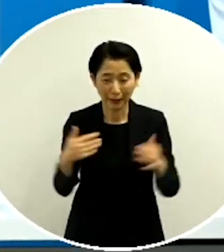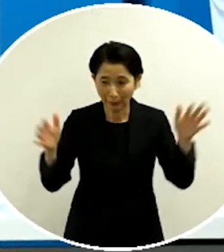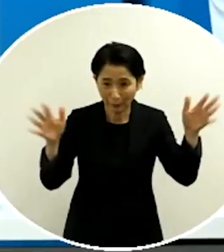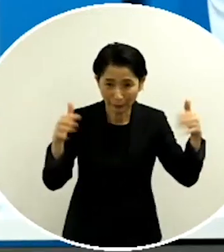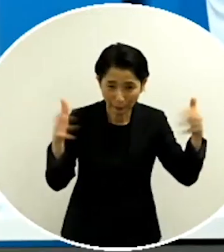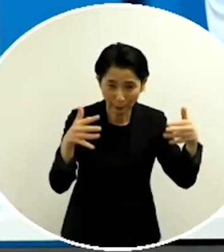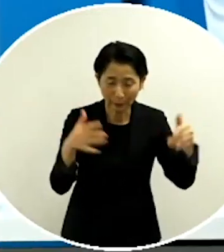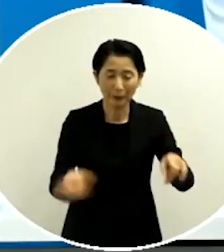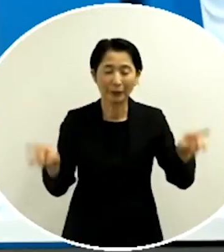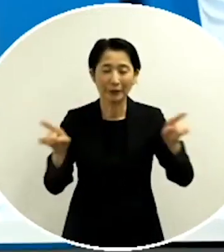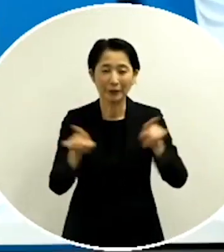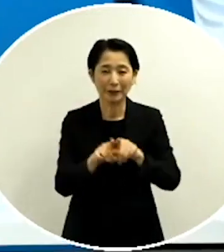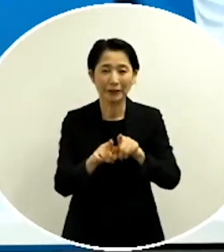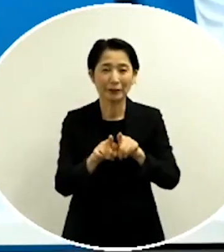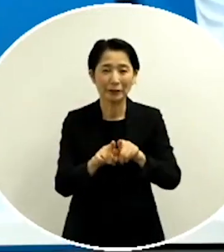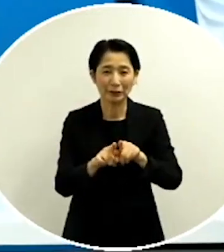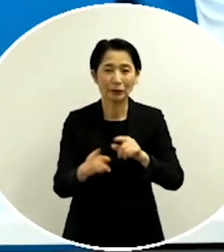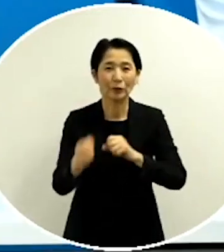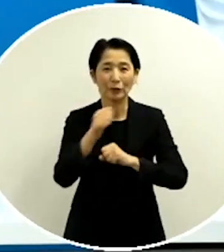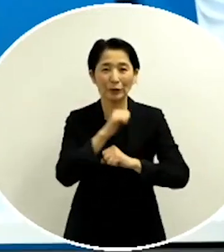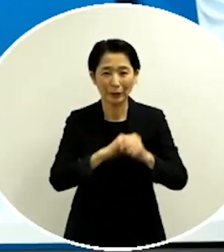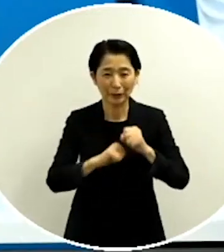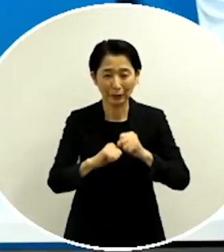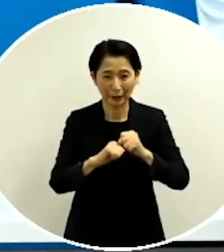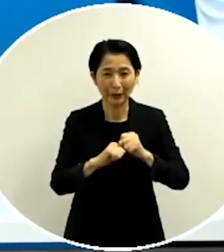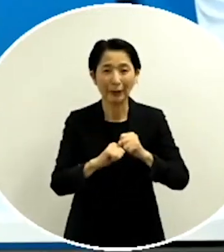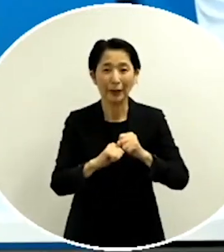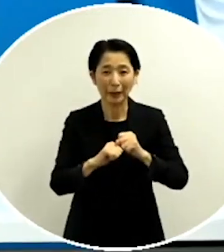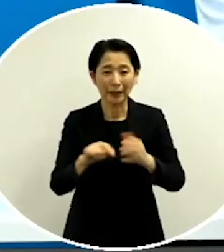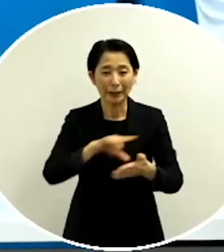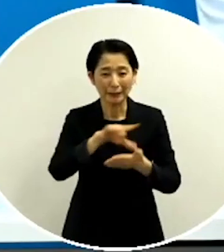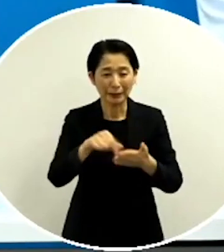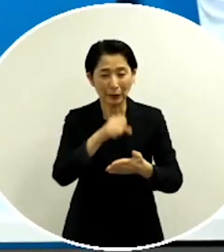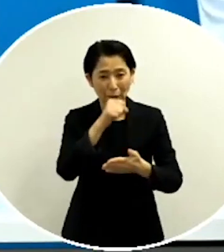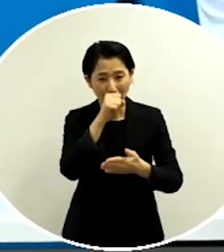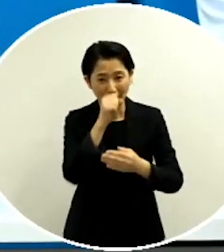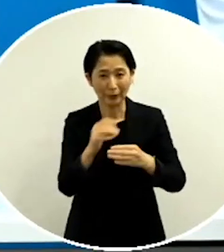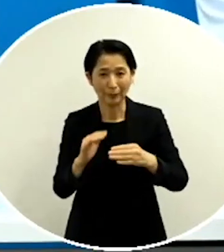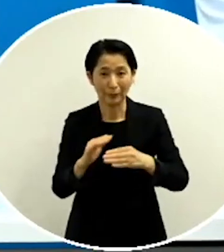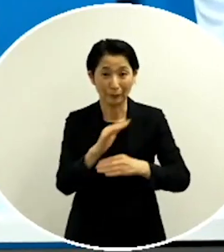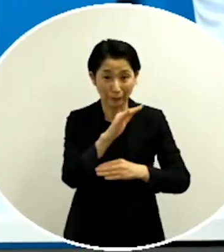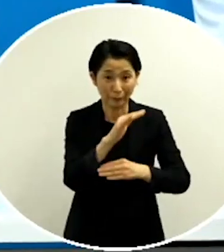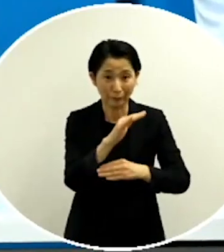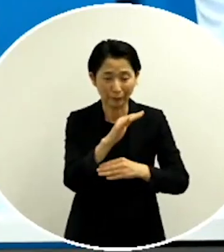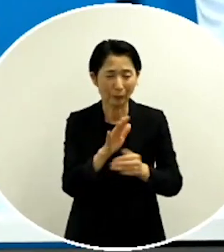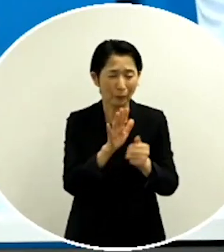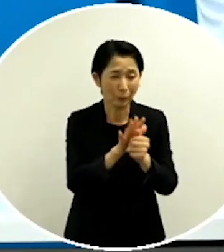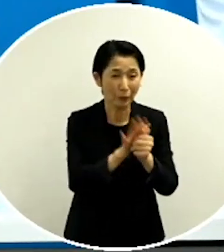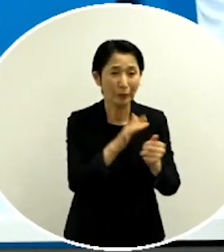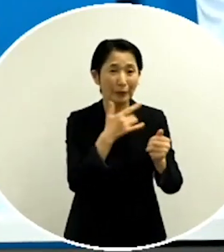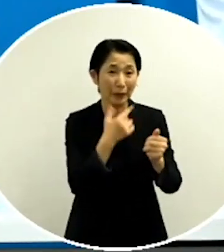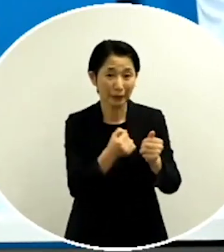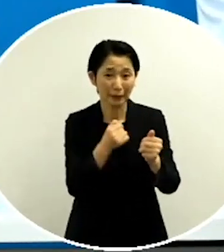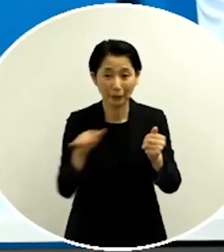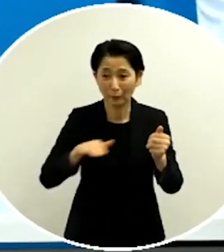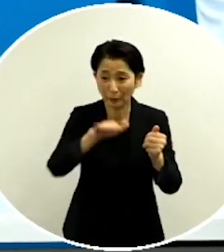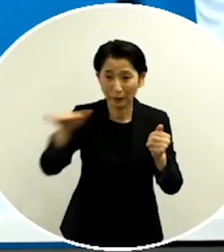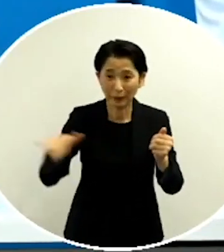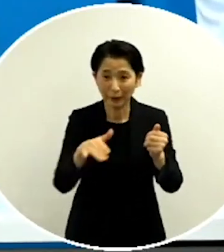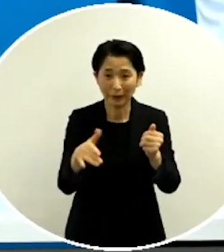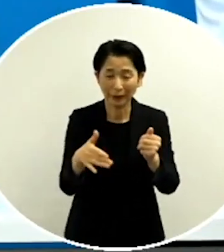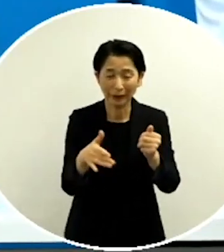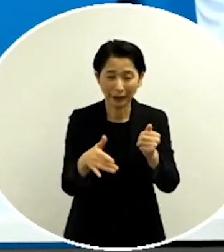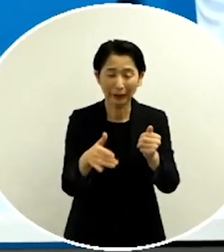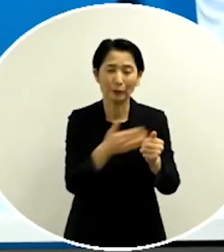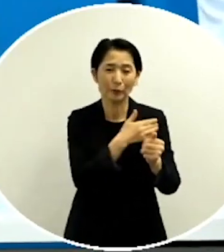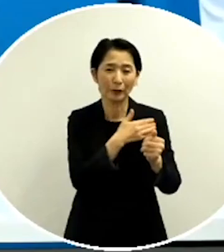よし一緒にあってこの地域をよくしてみようととかそういう貢献をしたいっていう方とコラボができるというか集まることが